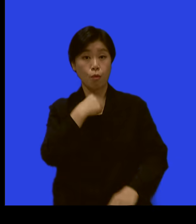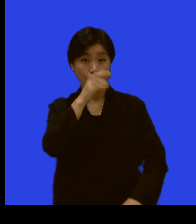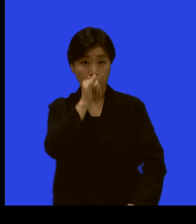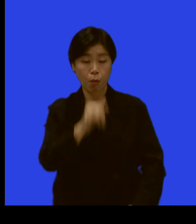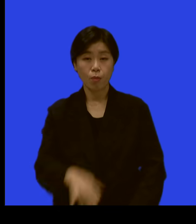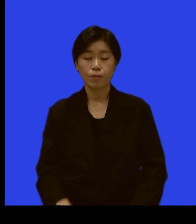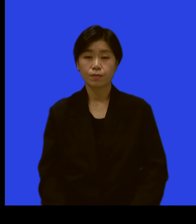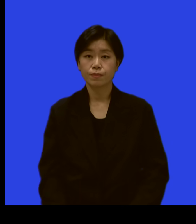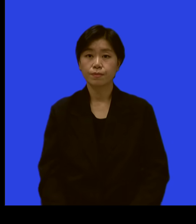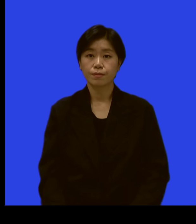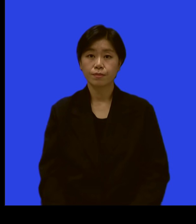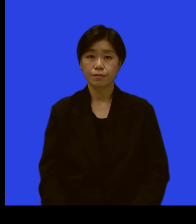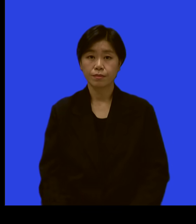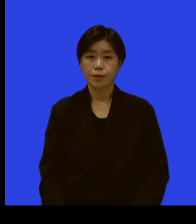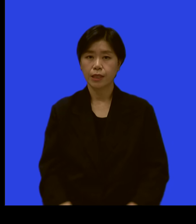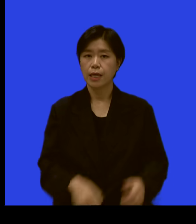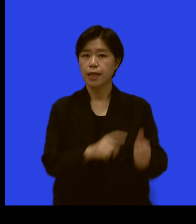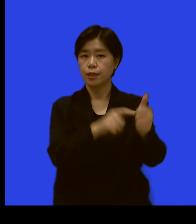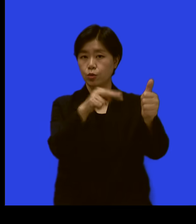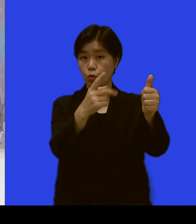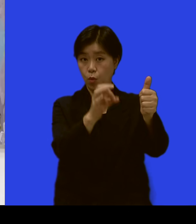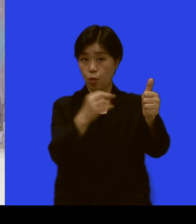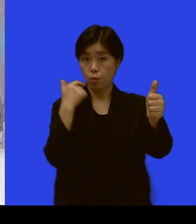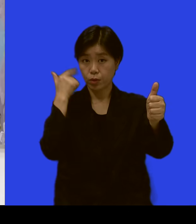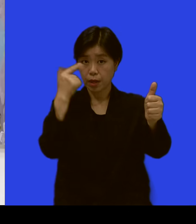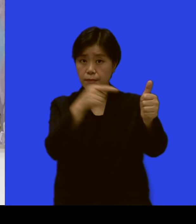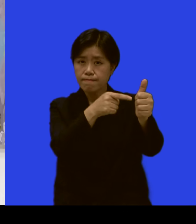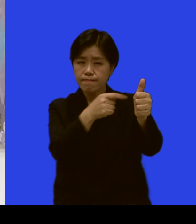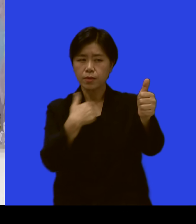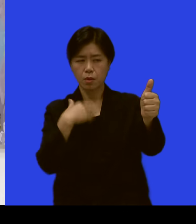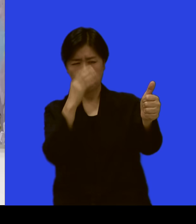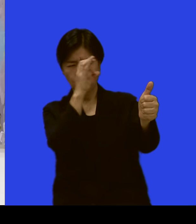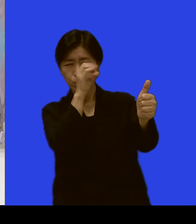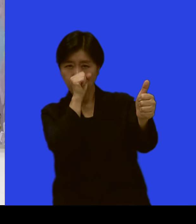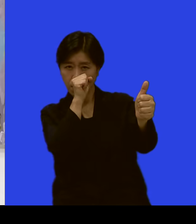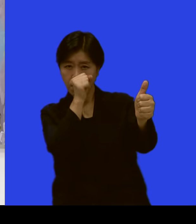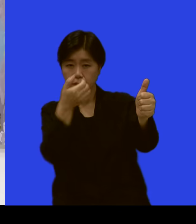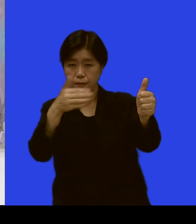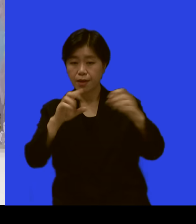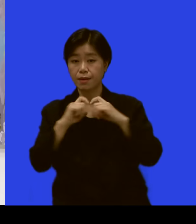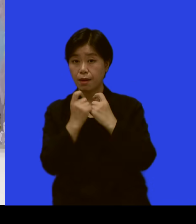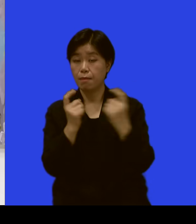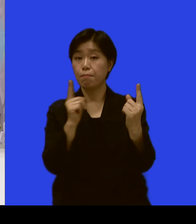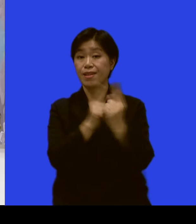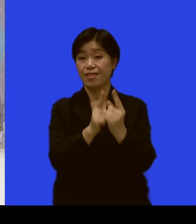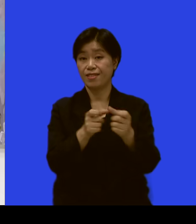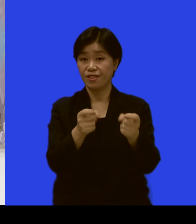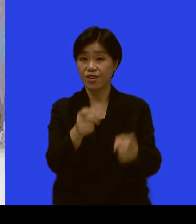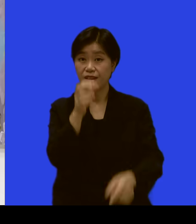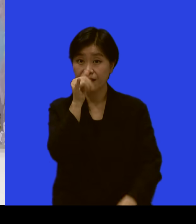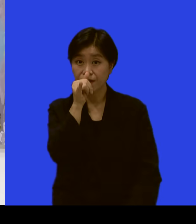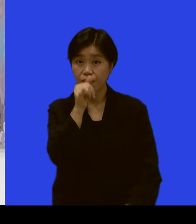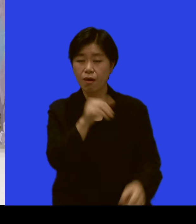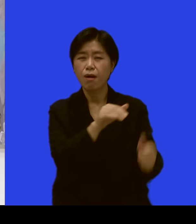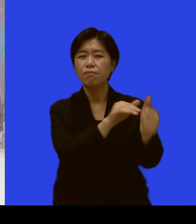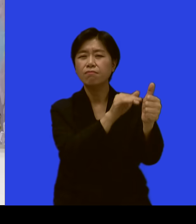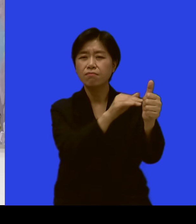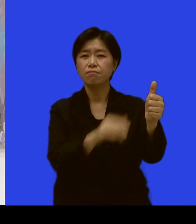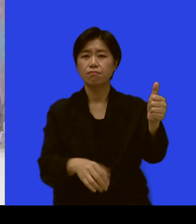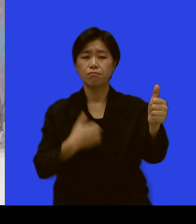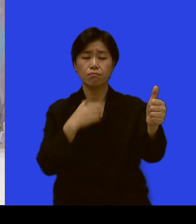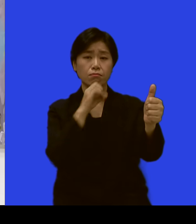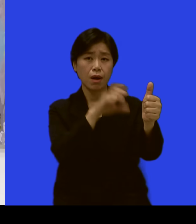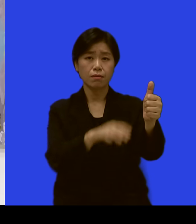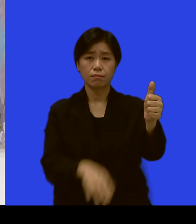송중기 목사님을 되게 좋아하는데 예. 이제 송중기 목사님을 사석에서 이렇게 만났는데요. 목사님한테 그런